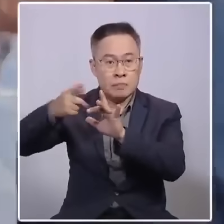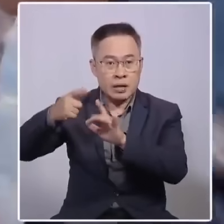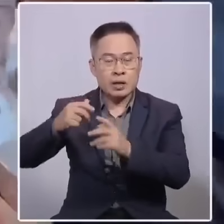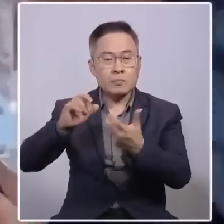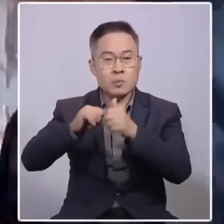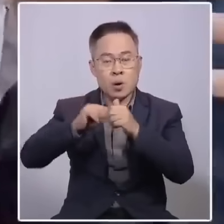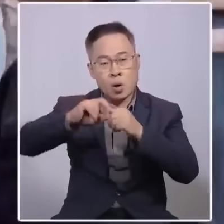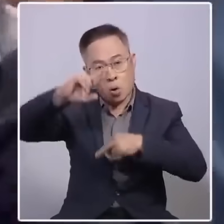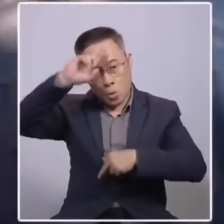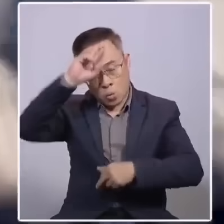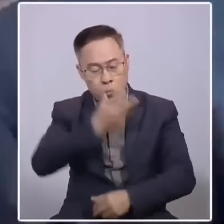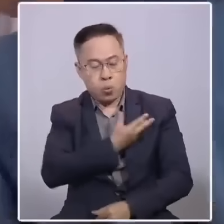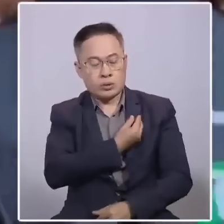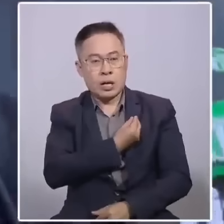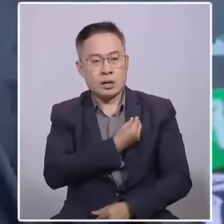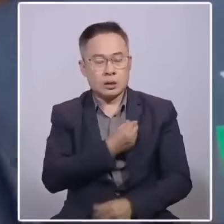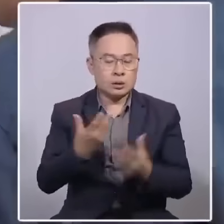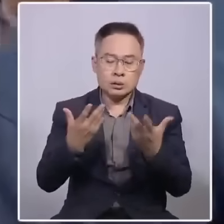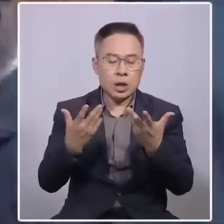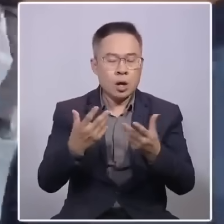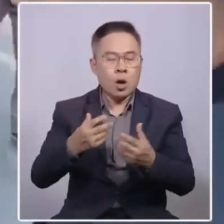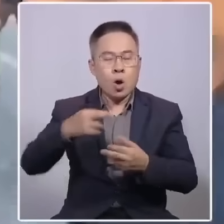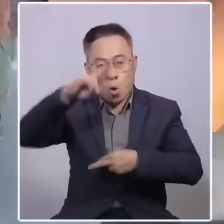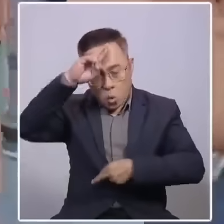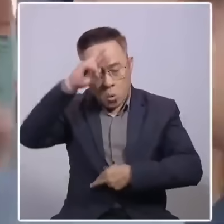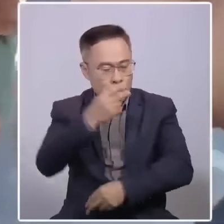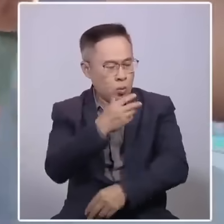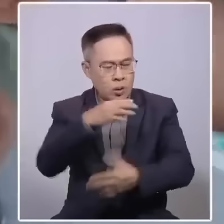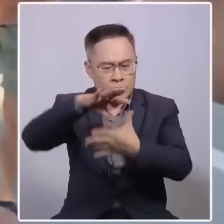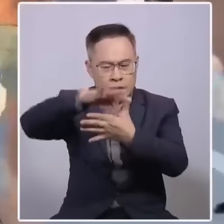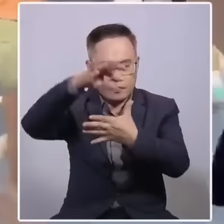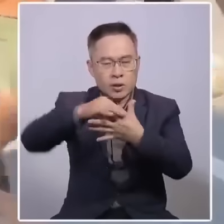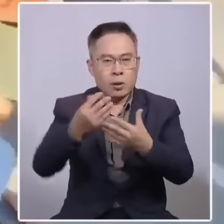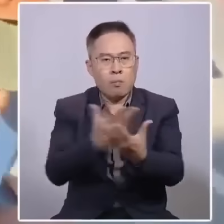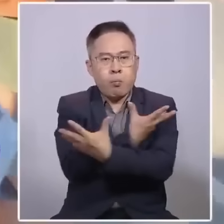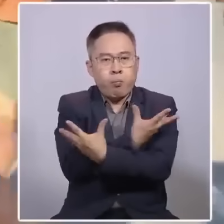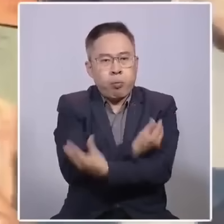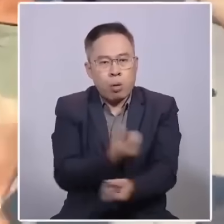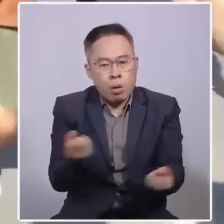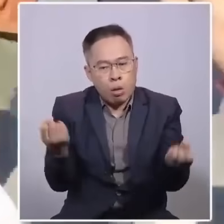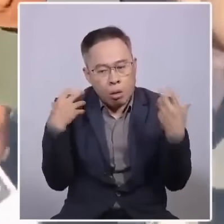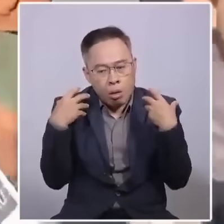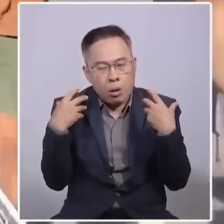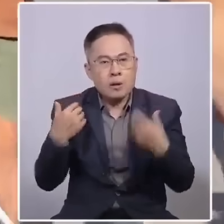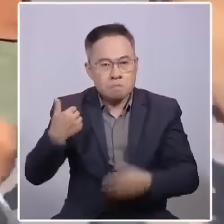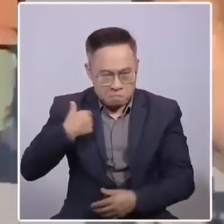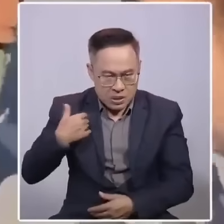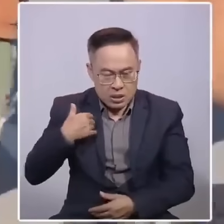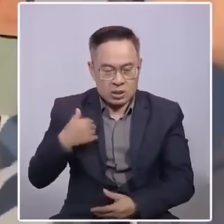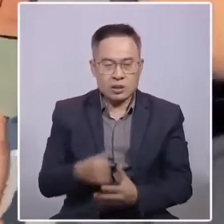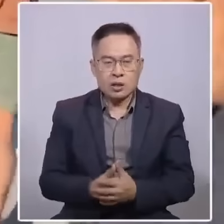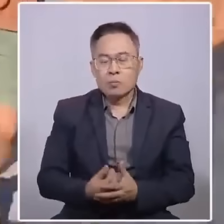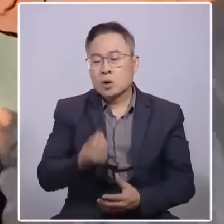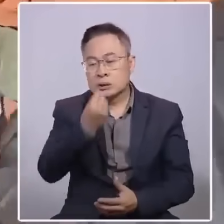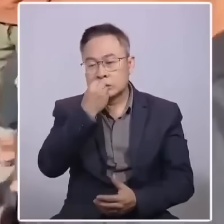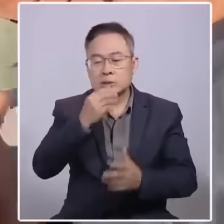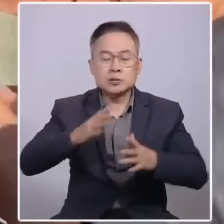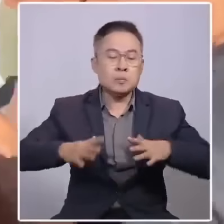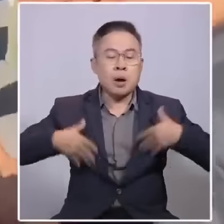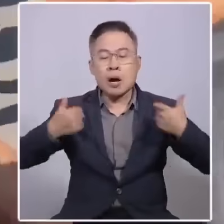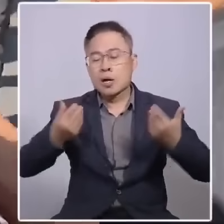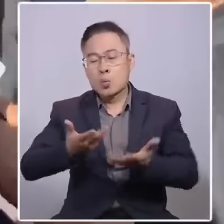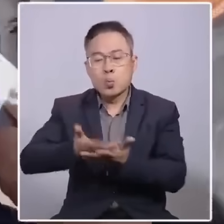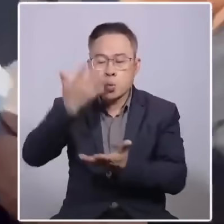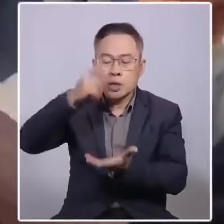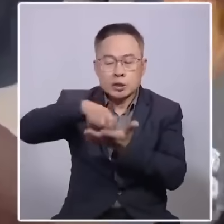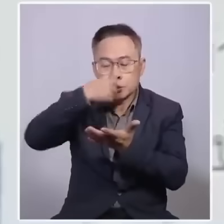อยู่สบายมีการคาดการณ์ว่าก่อนหน้านี้ว่าเฮ้ยอาจจะไปหลบอยู่ที่ต่างประเทศมั้ยหรือว่าไปหลบอยู่ในป่าซึ่งตามรายงานข่าวเขาคาดการณ์